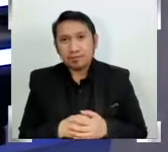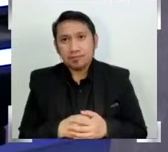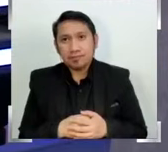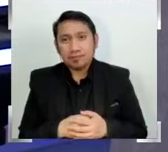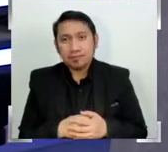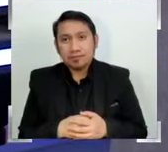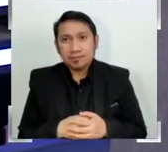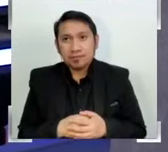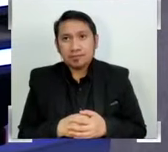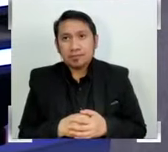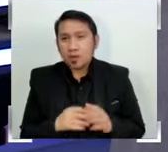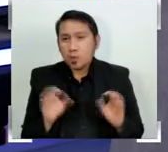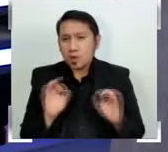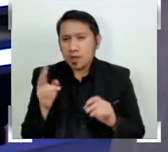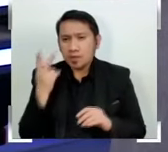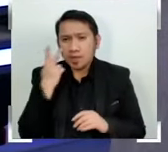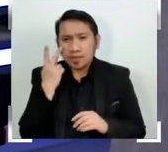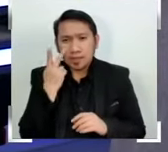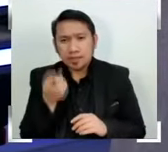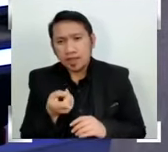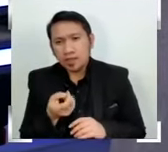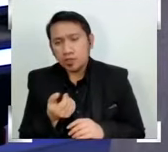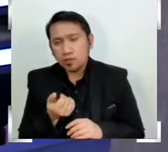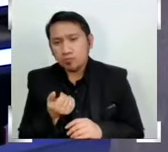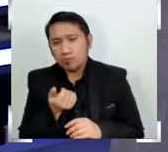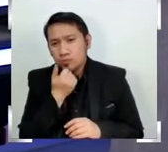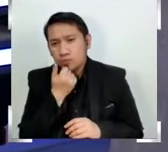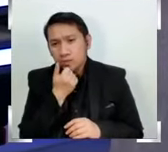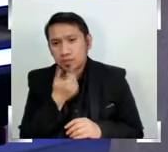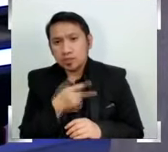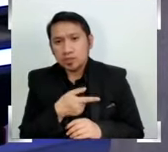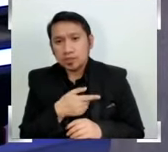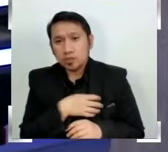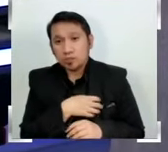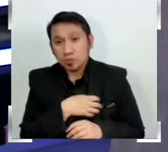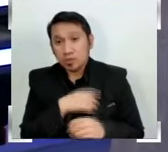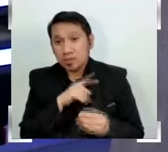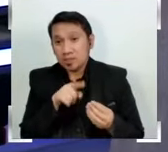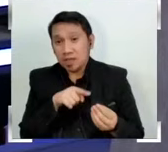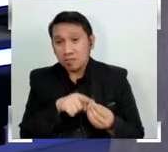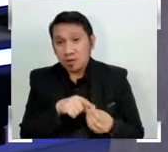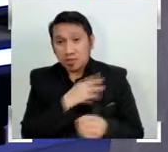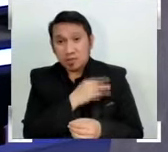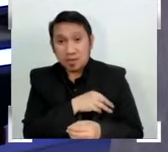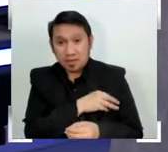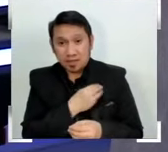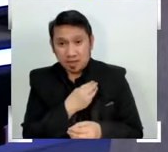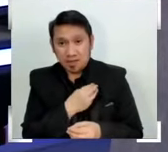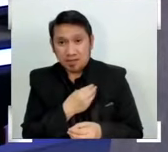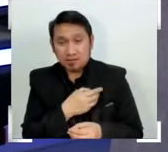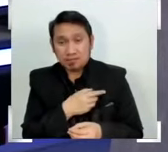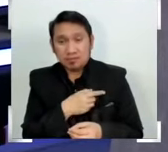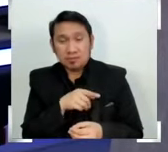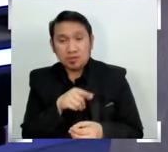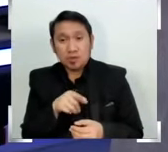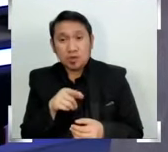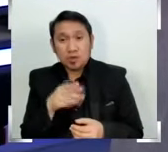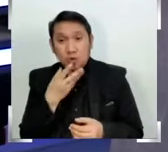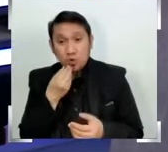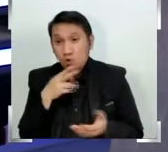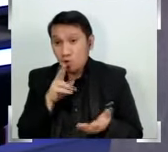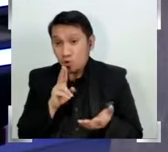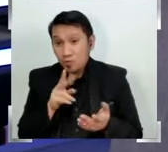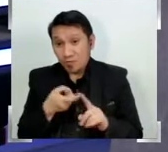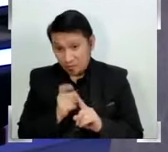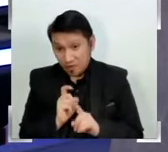Wala rin nakikitang mali ang pulisya na PNP Medical Legal ang pumirma sa death certificate ni retired PNP Chief